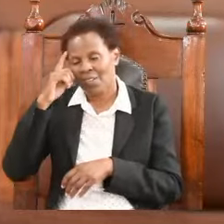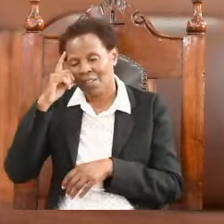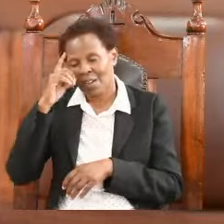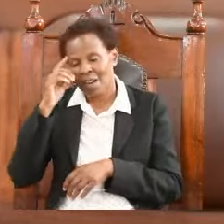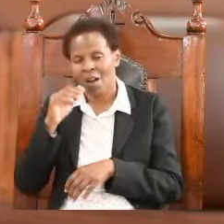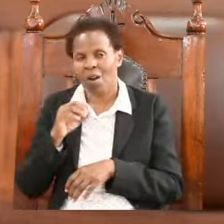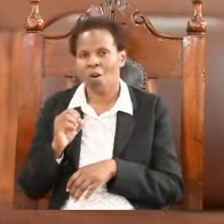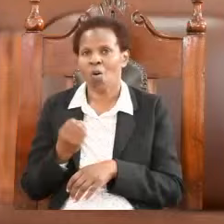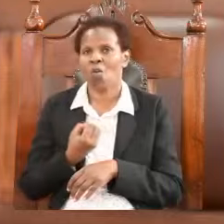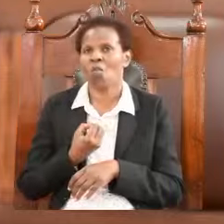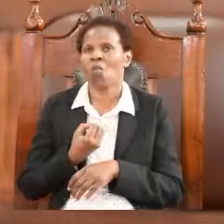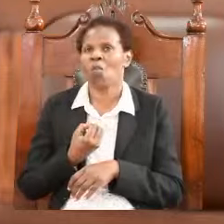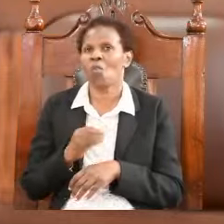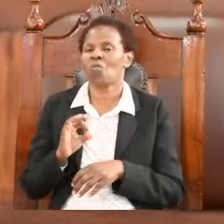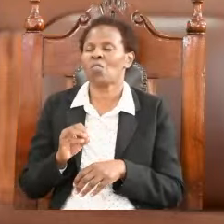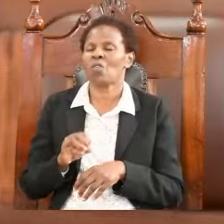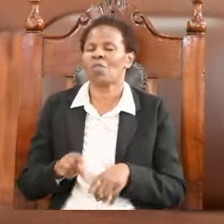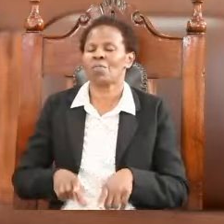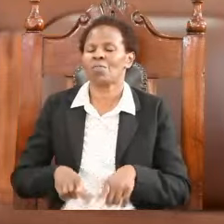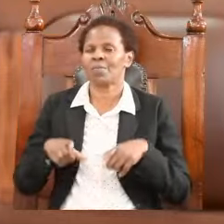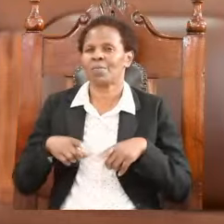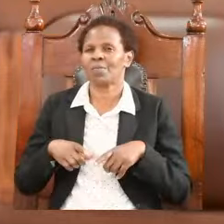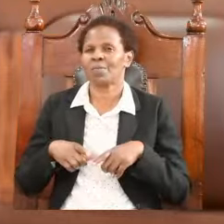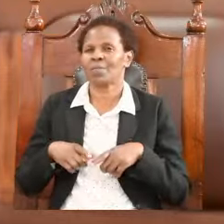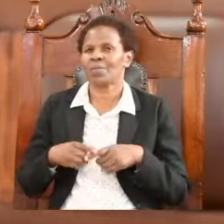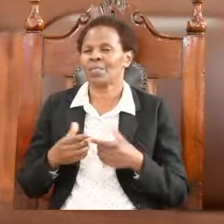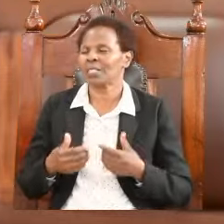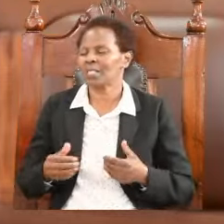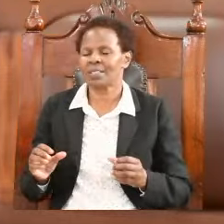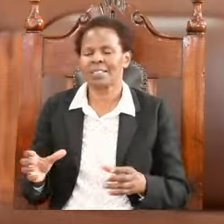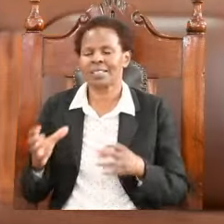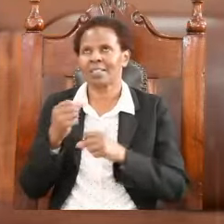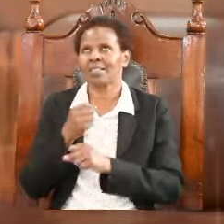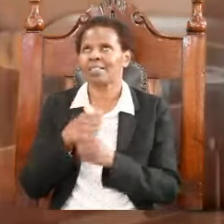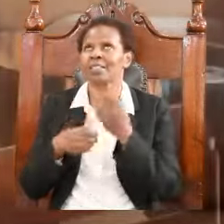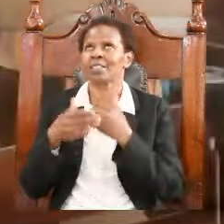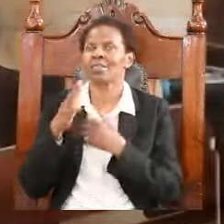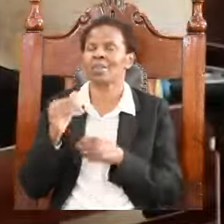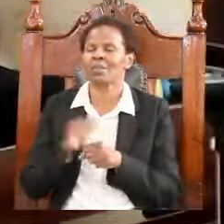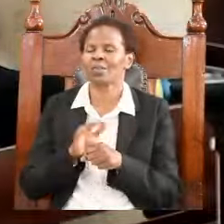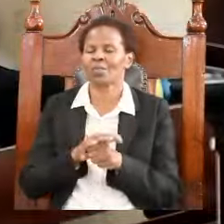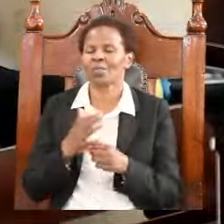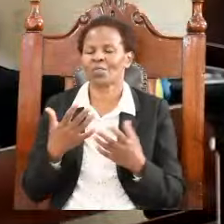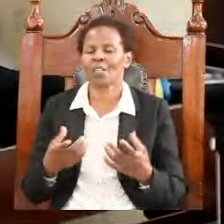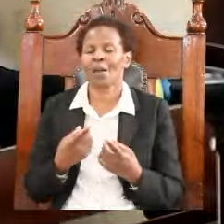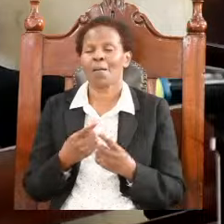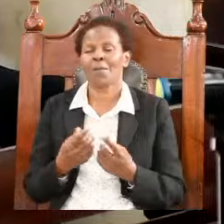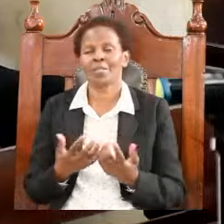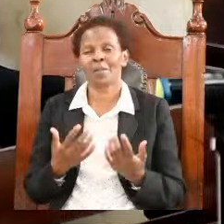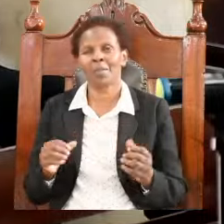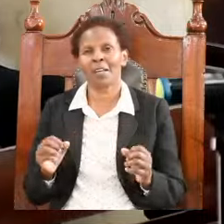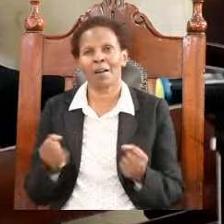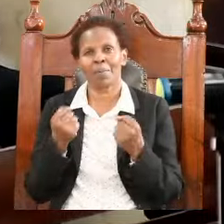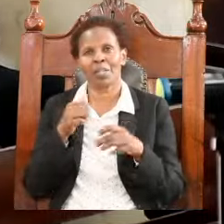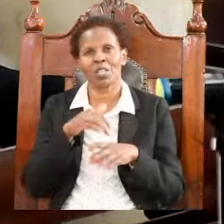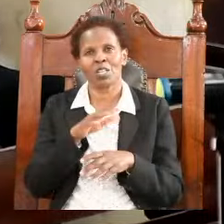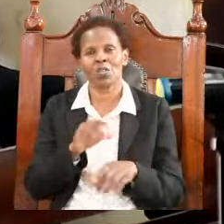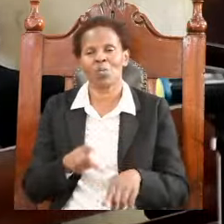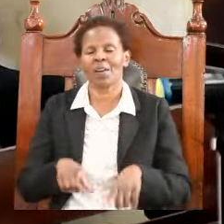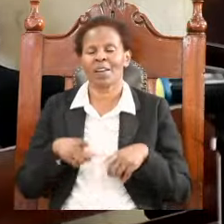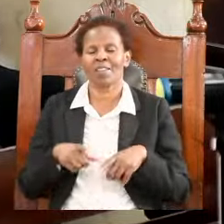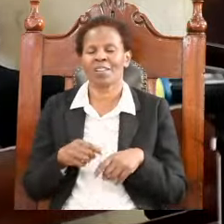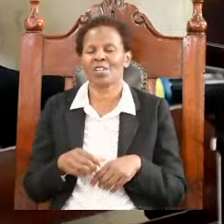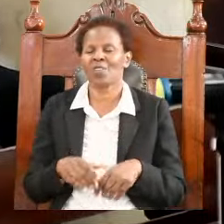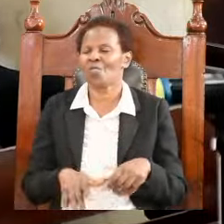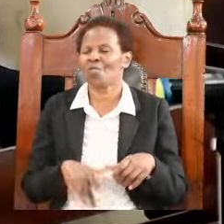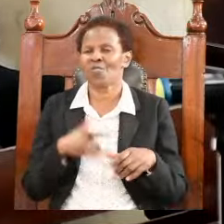miturire itu rimwe ithui ni twihokagira Ngai maundu maingi no ni kuri undu ukaga muturire-ini ukona ta uri munene muno